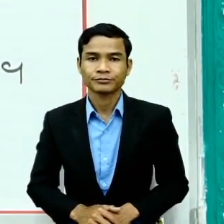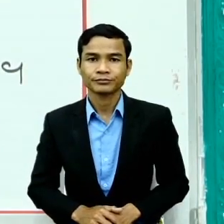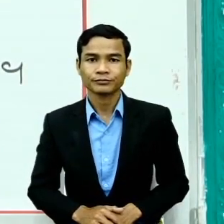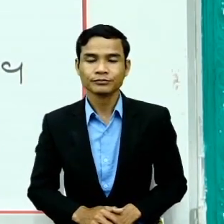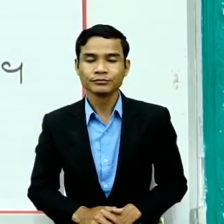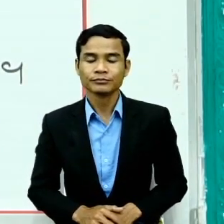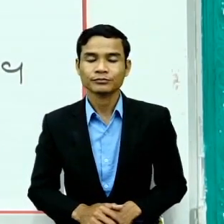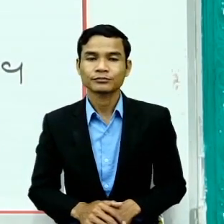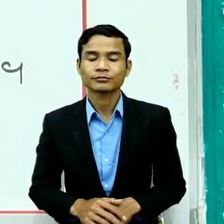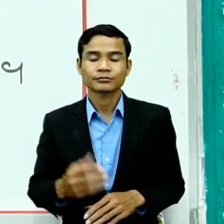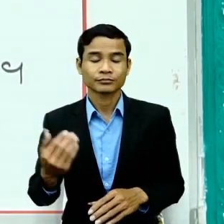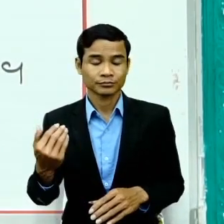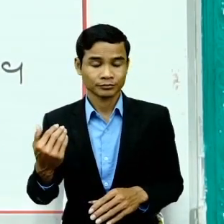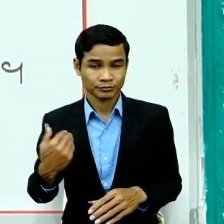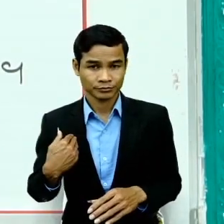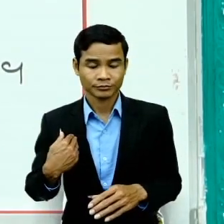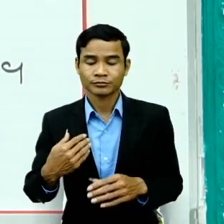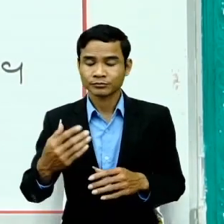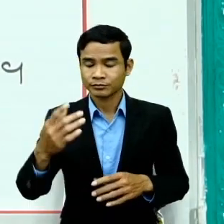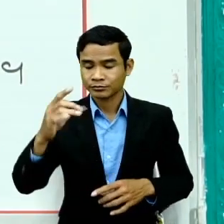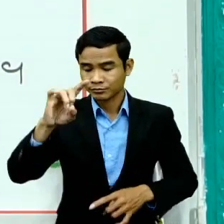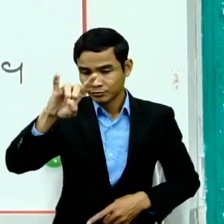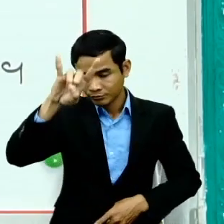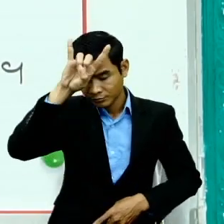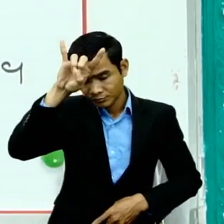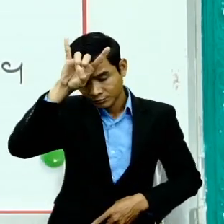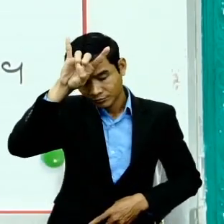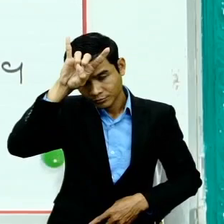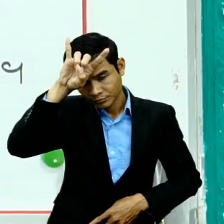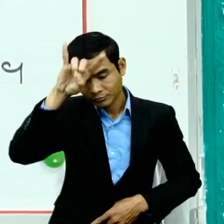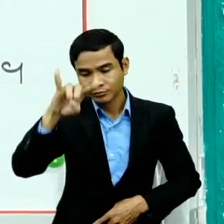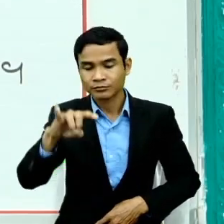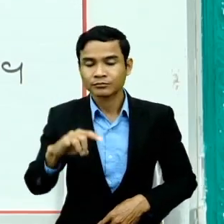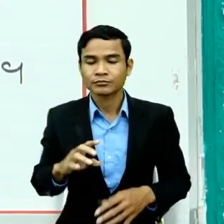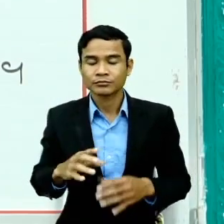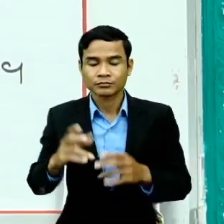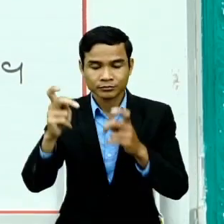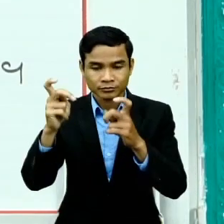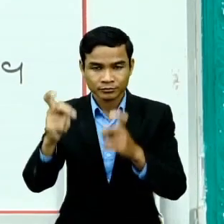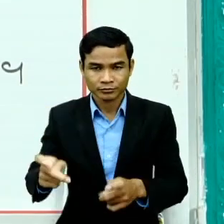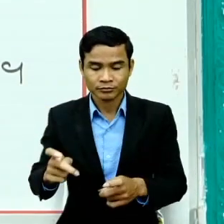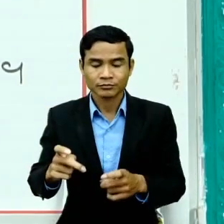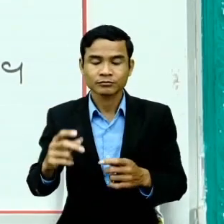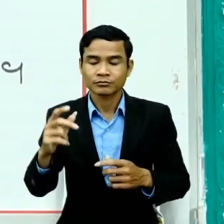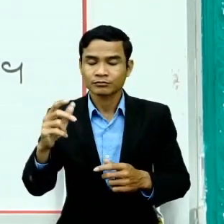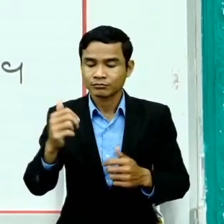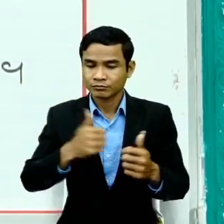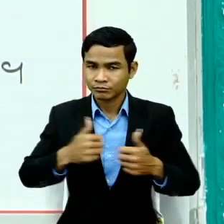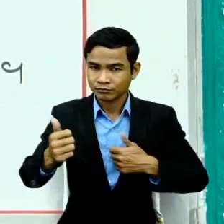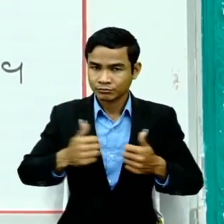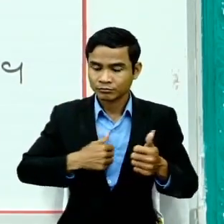tua miên trùng ngư tầm cát quát mình chế tổn tại